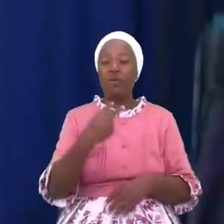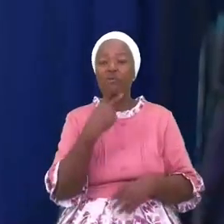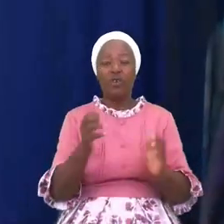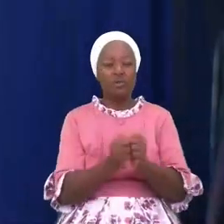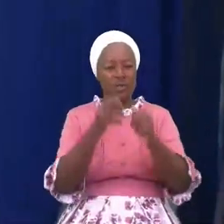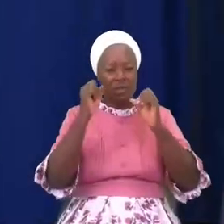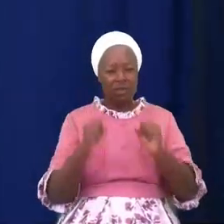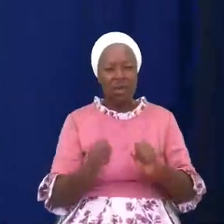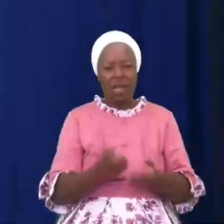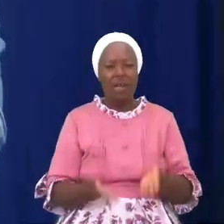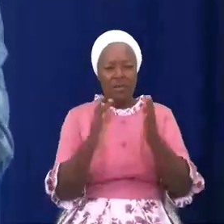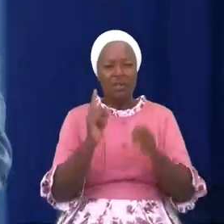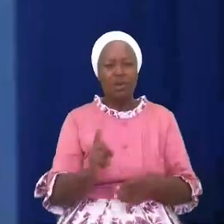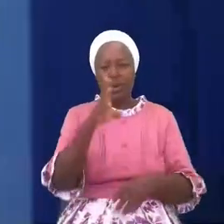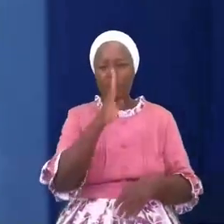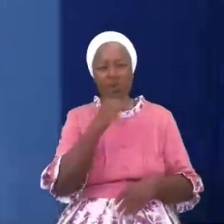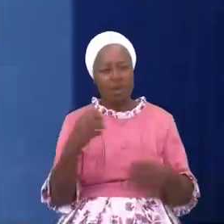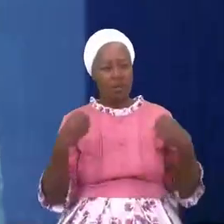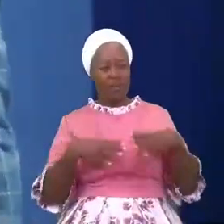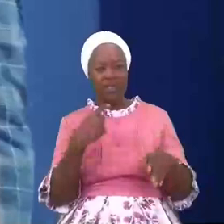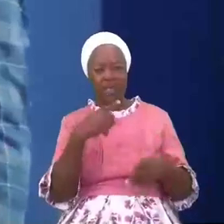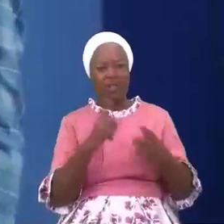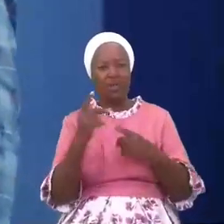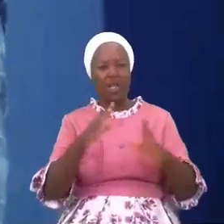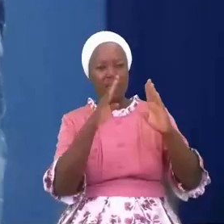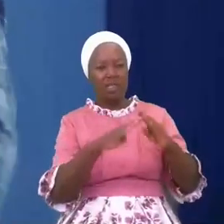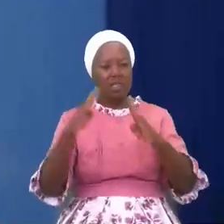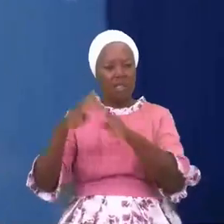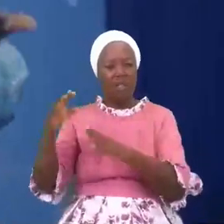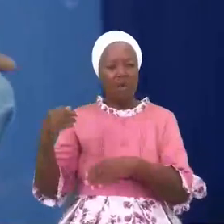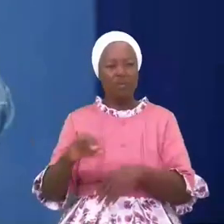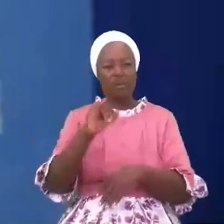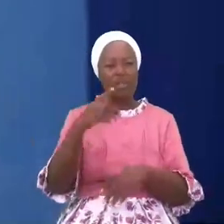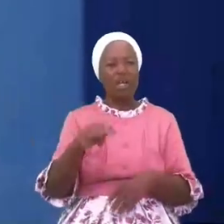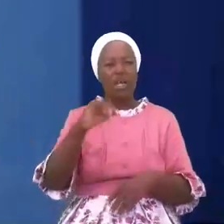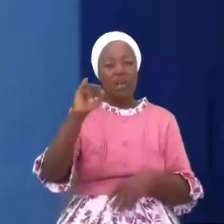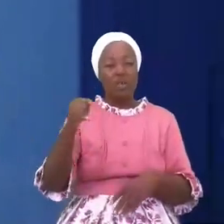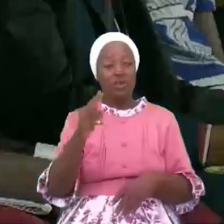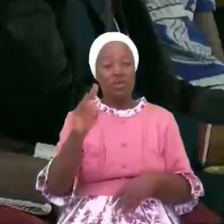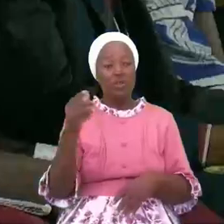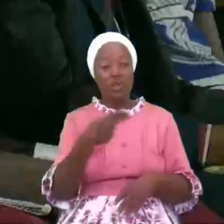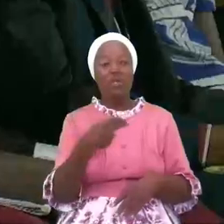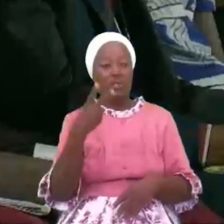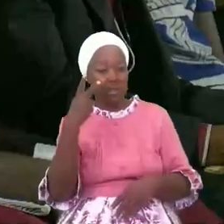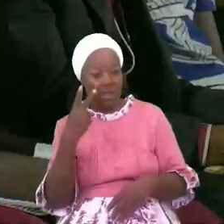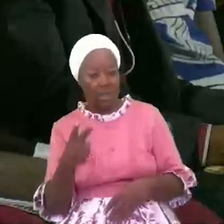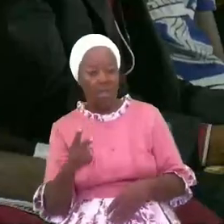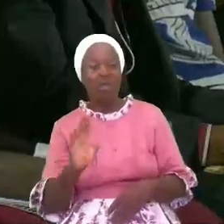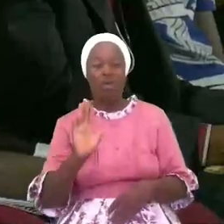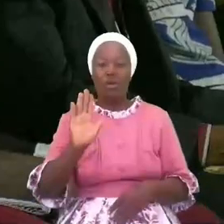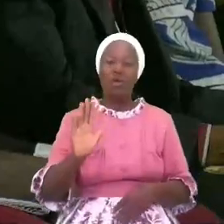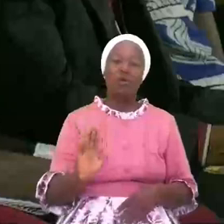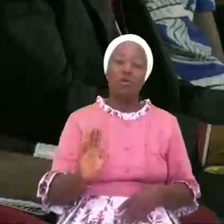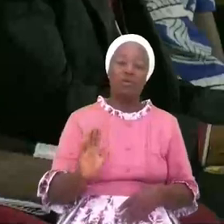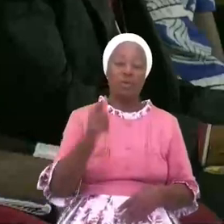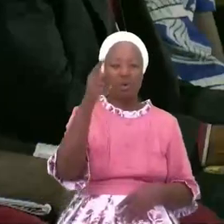point, n'aie pas peur. Dis aux villes de Juda, voici votre Dieu. Voyez